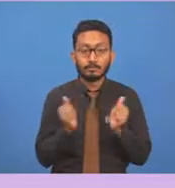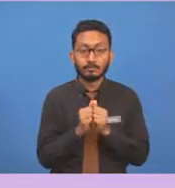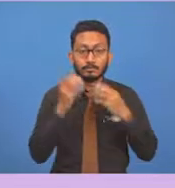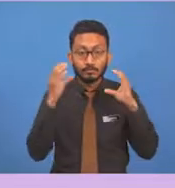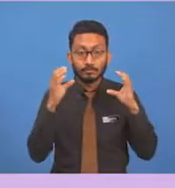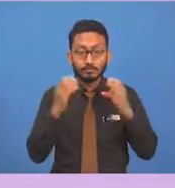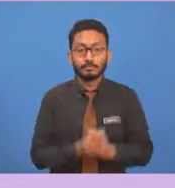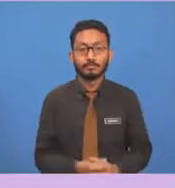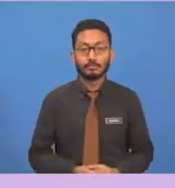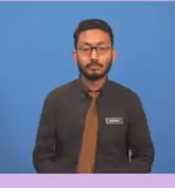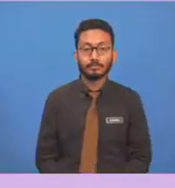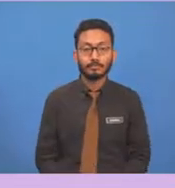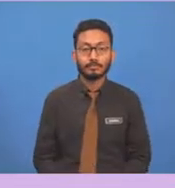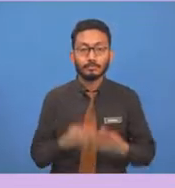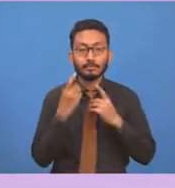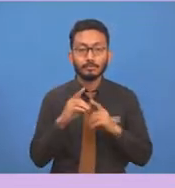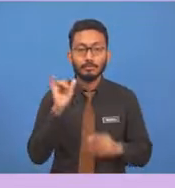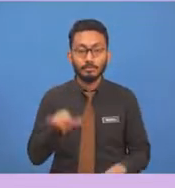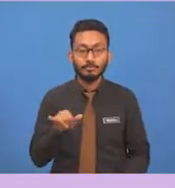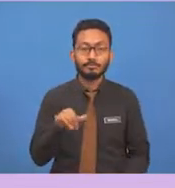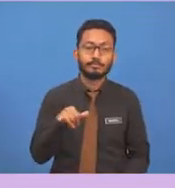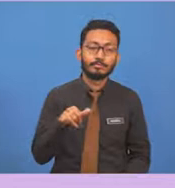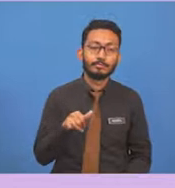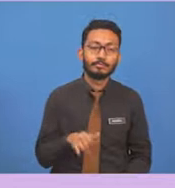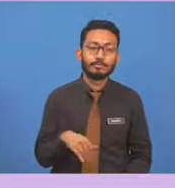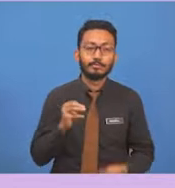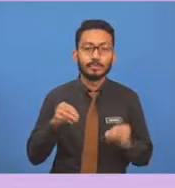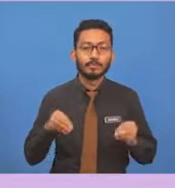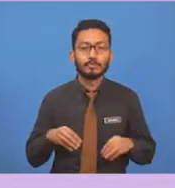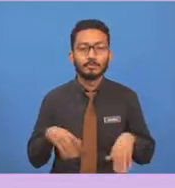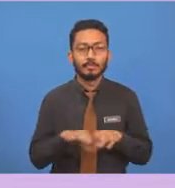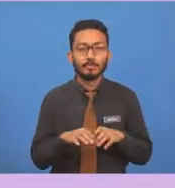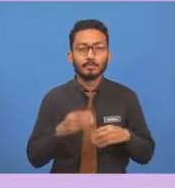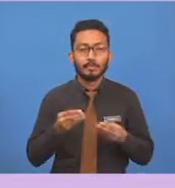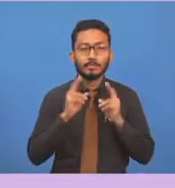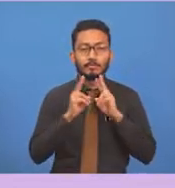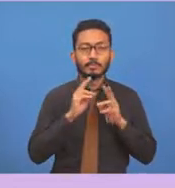murid. Jawapannya ya. Anda perlulah memberikan